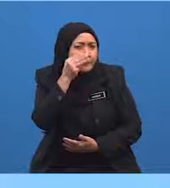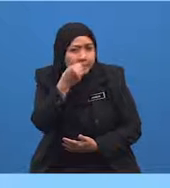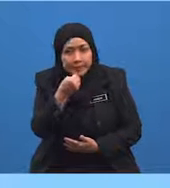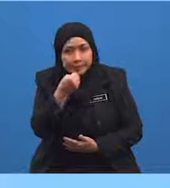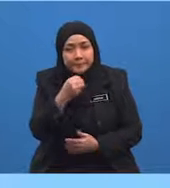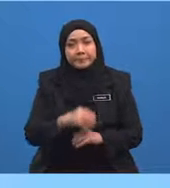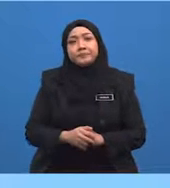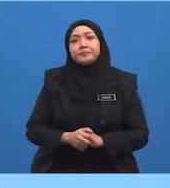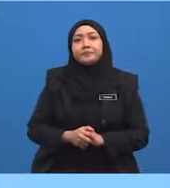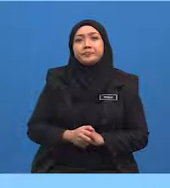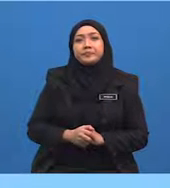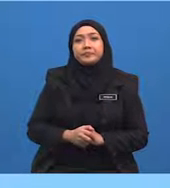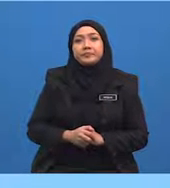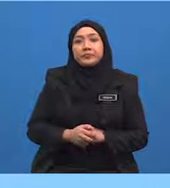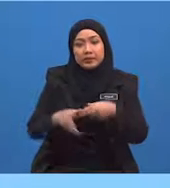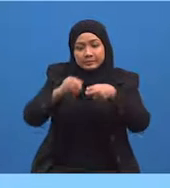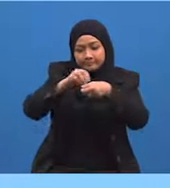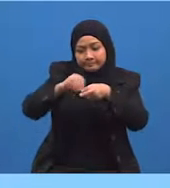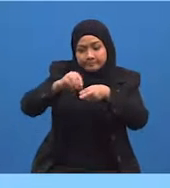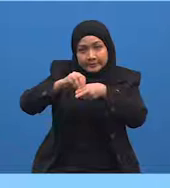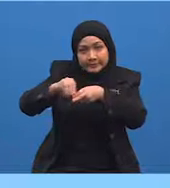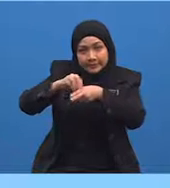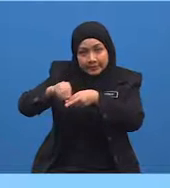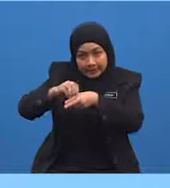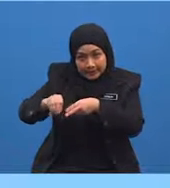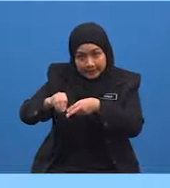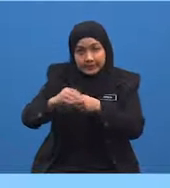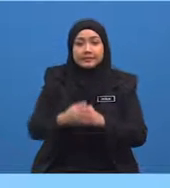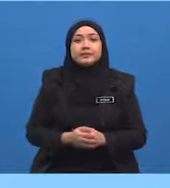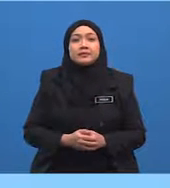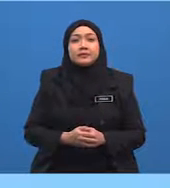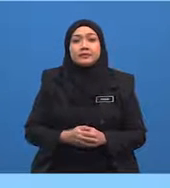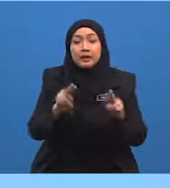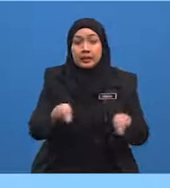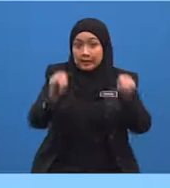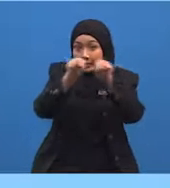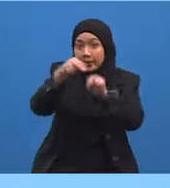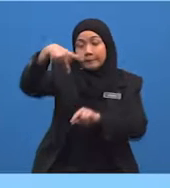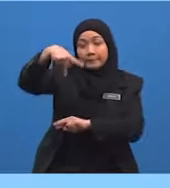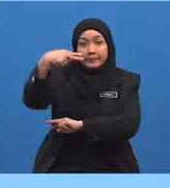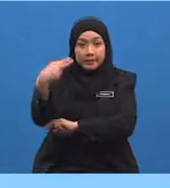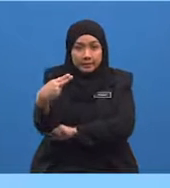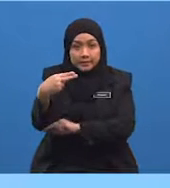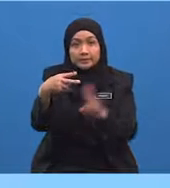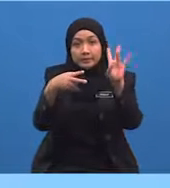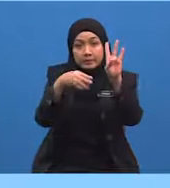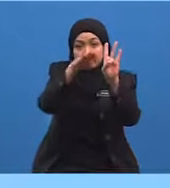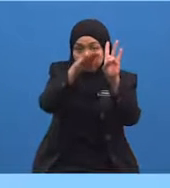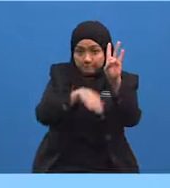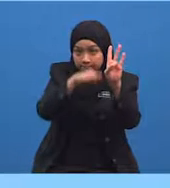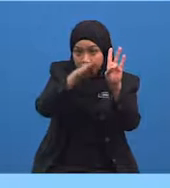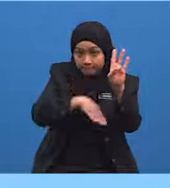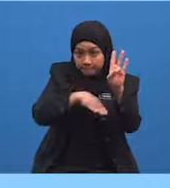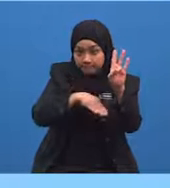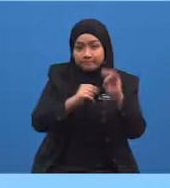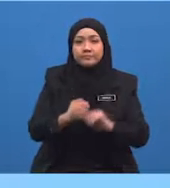Asid bersifat mengakis. Nilai pH asid pula kurang daripada